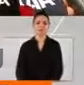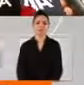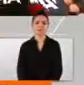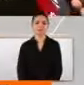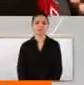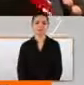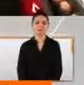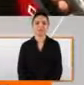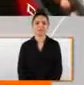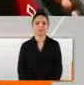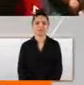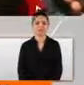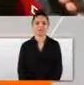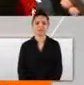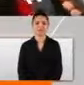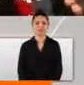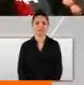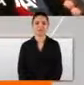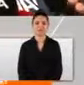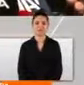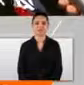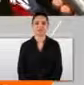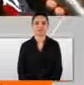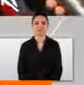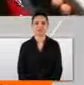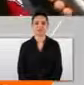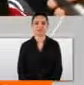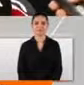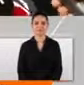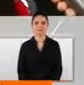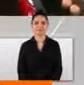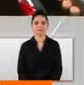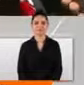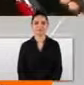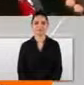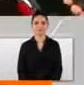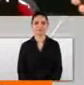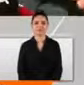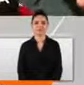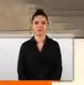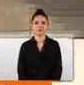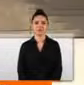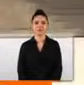küçük anıyoruz her zaman. Adı büyük Atatürk, anşanlı Karaman Mustafa Kemal